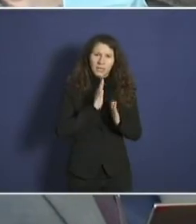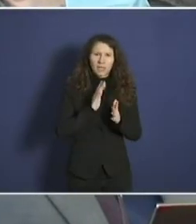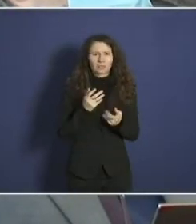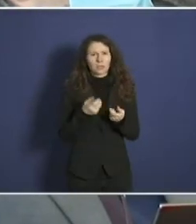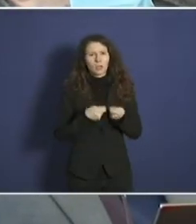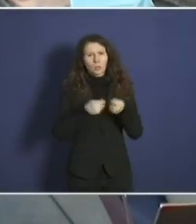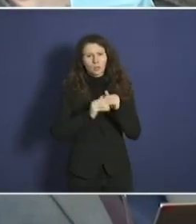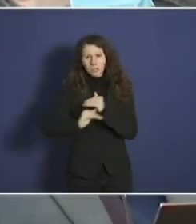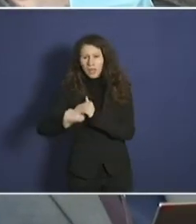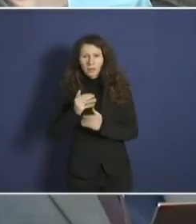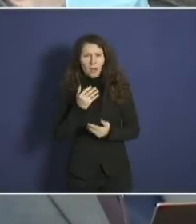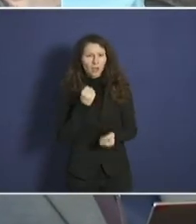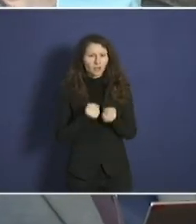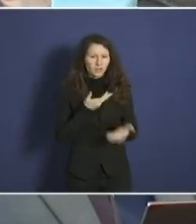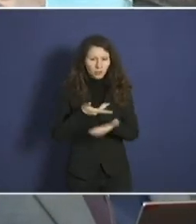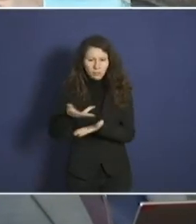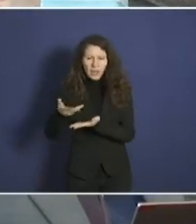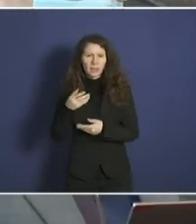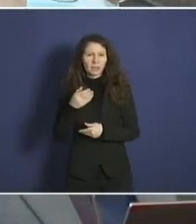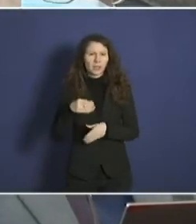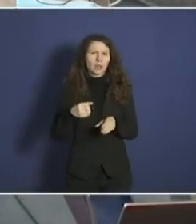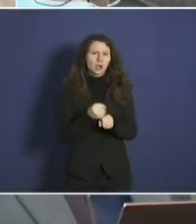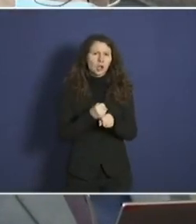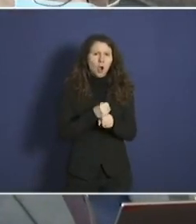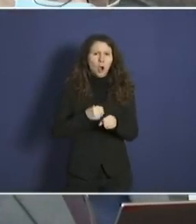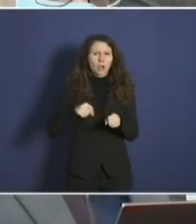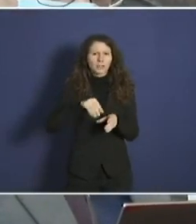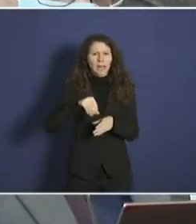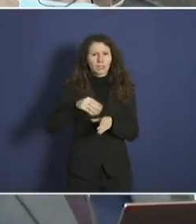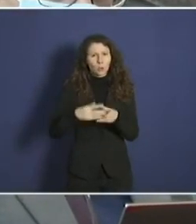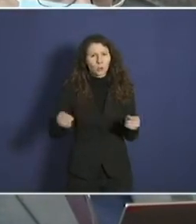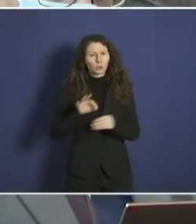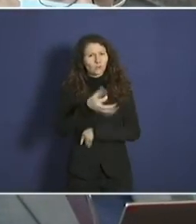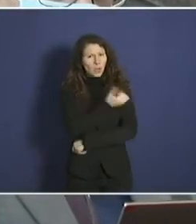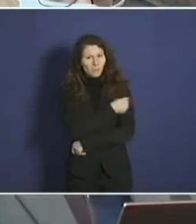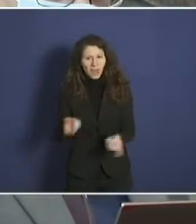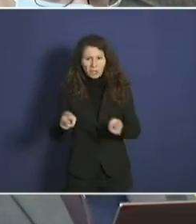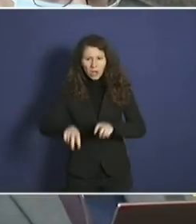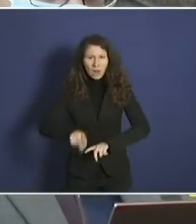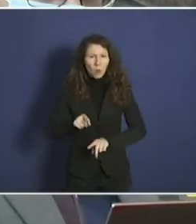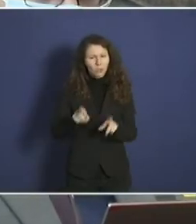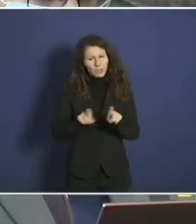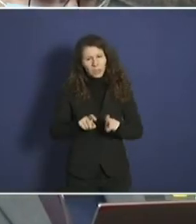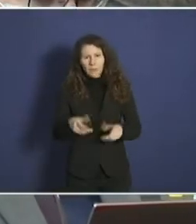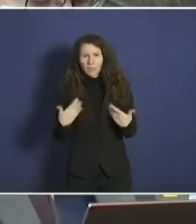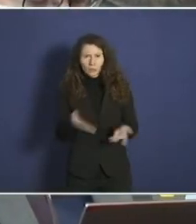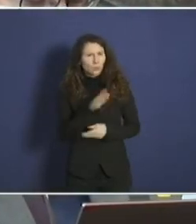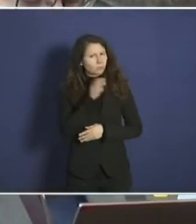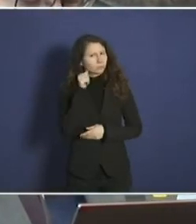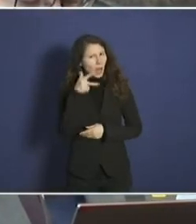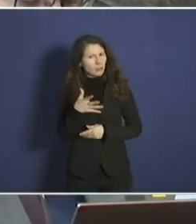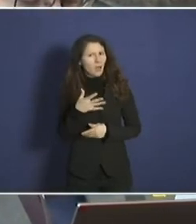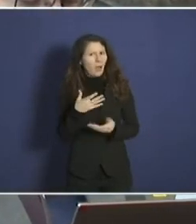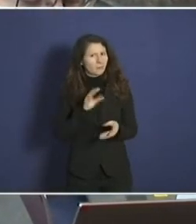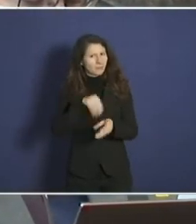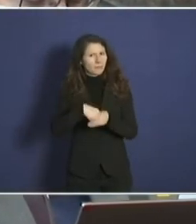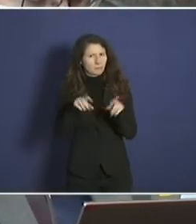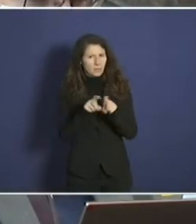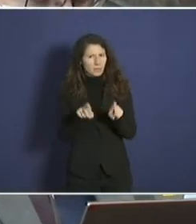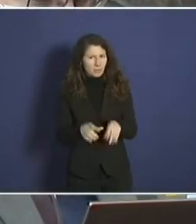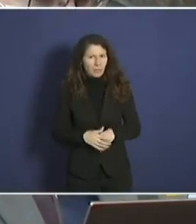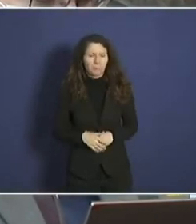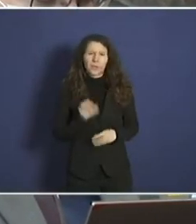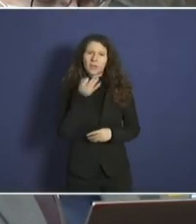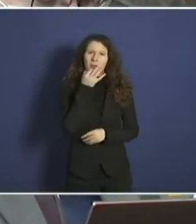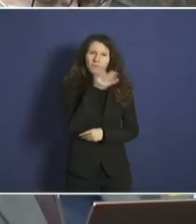Kochsalzlösungen für die Impfhersteller. Das ist sozusagen das Ihr tägliches Geschäft. Und da würde mich interessieren, ob Sie eigentlich